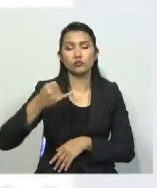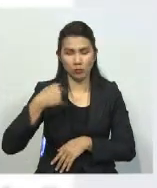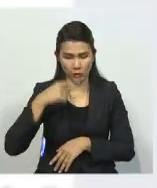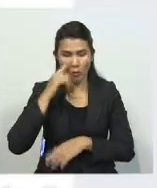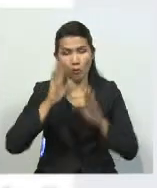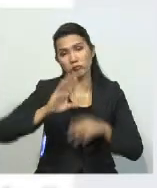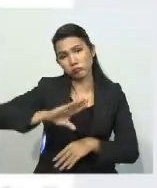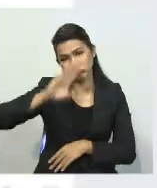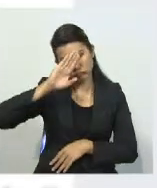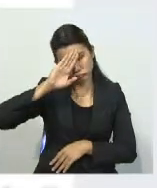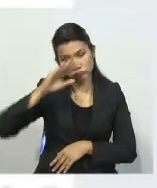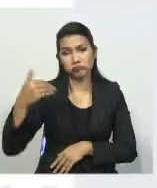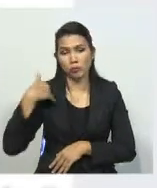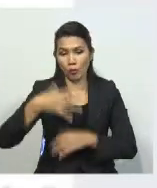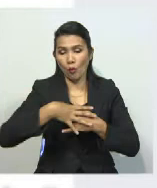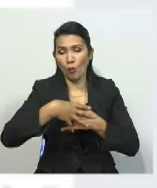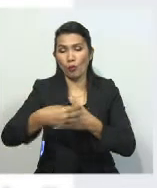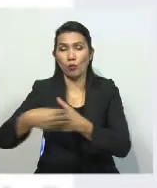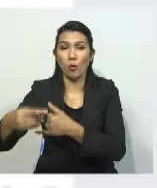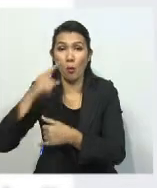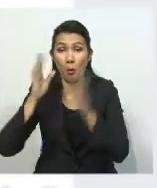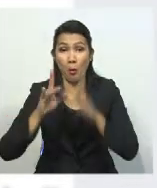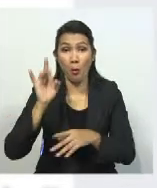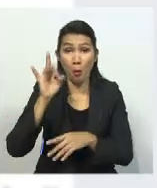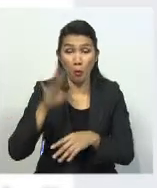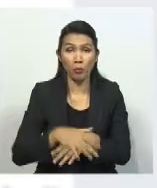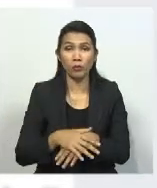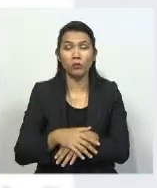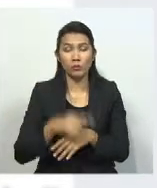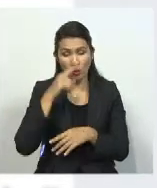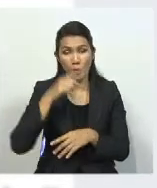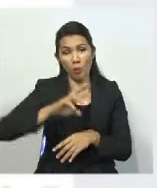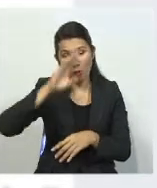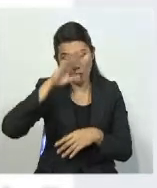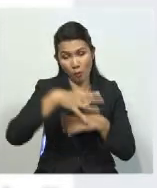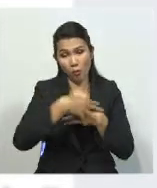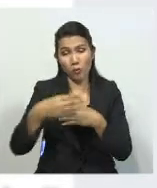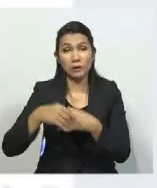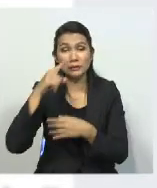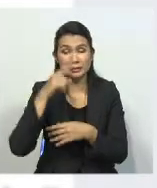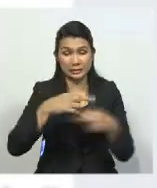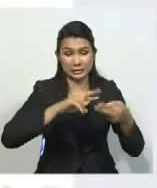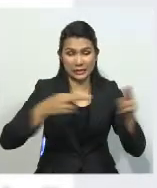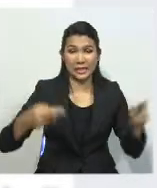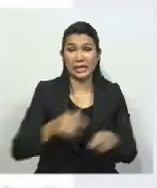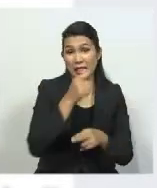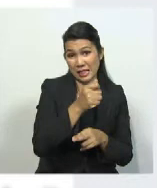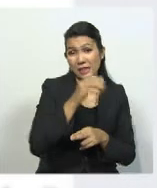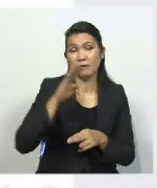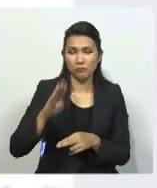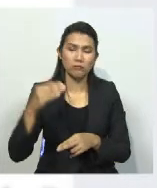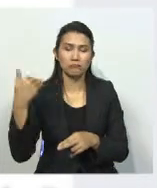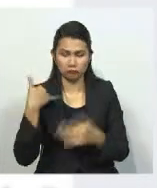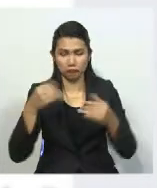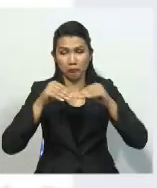กหนึ่งปัญหาเห็นบอกว่าน้องๆเนี่ยติดไข้หวัดกัน100กว่าคนเลย ไข้หวัดใหญ่สายพันธุ์ A แล้วก็สายพันธุ์ B ตอนนี้กำลังระบาดด้วยนะคะมีหลายโร